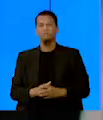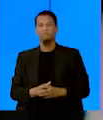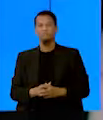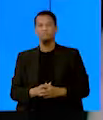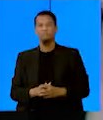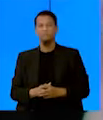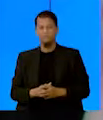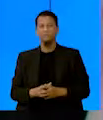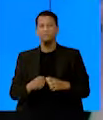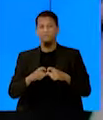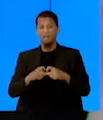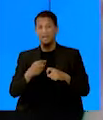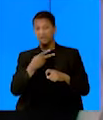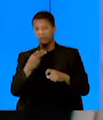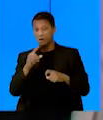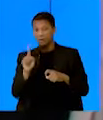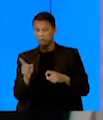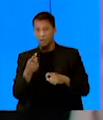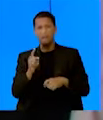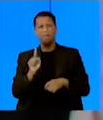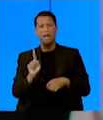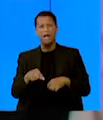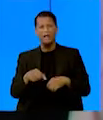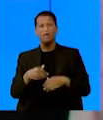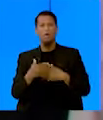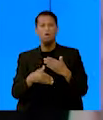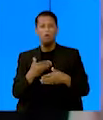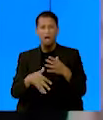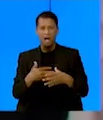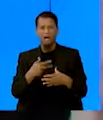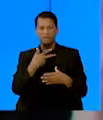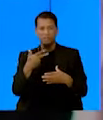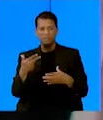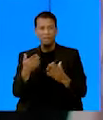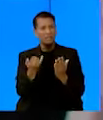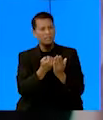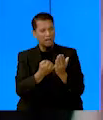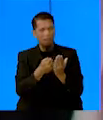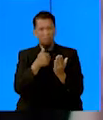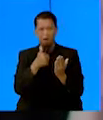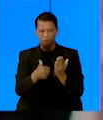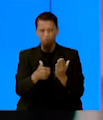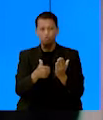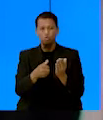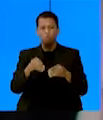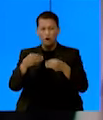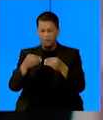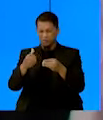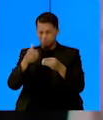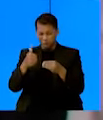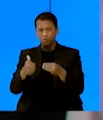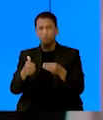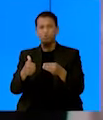Cinta tanah air dimulai dari menggunakan produk-produk dalam negeri. Dan dengan desain yang bagus serta kualitas yang bagus, produk